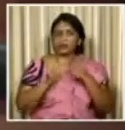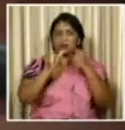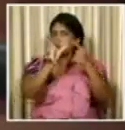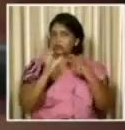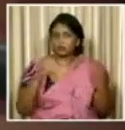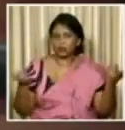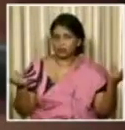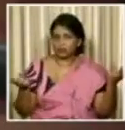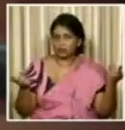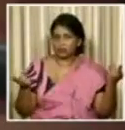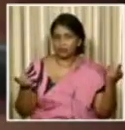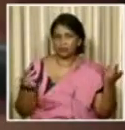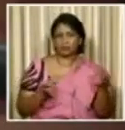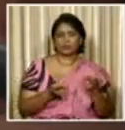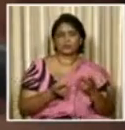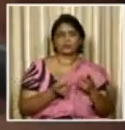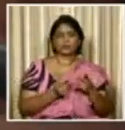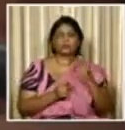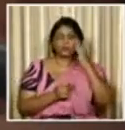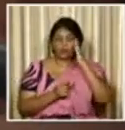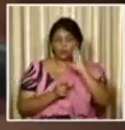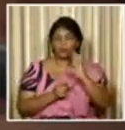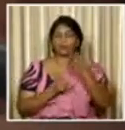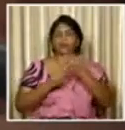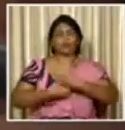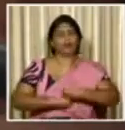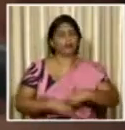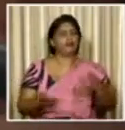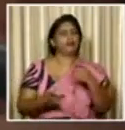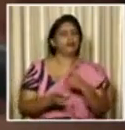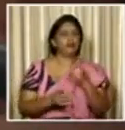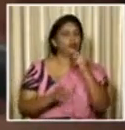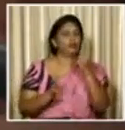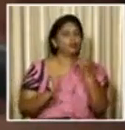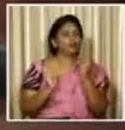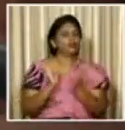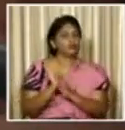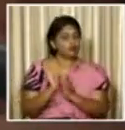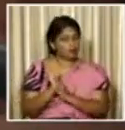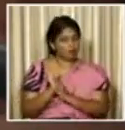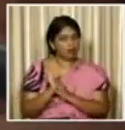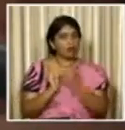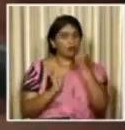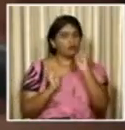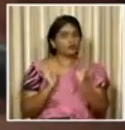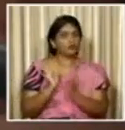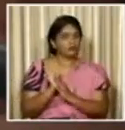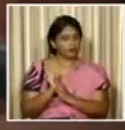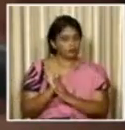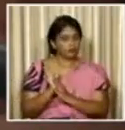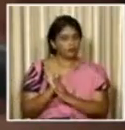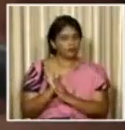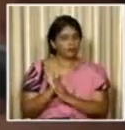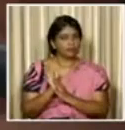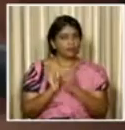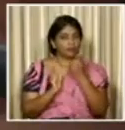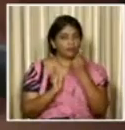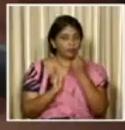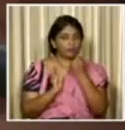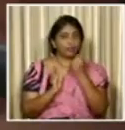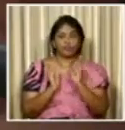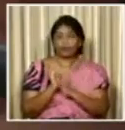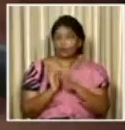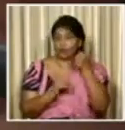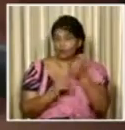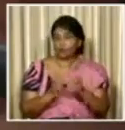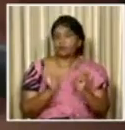දුන්නේ නේ. ස්වභාවික අභාවයට ඇඳ දුන්නා. මුදල් කමිටුවේ ප්‍රශ්න පැන නැගුණා. මුදල් කාර්ය සභාවේ. වැද මුදල් ආංශික අරස වැදගත්